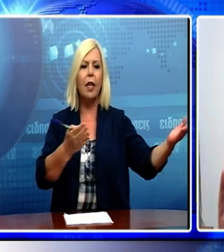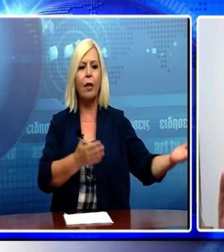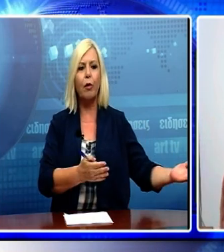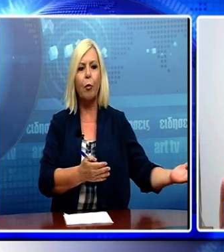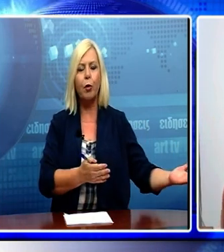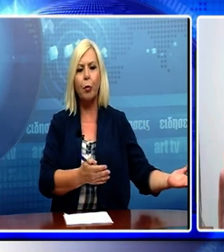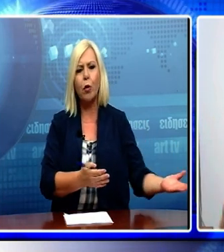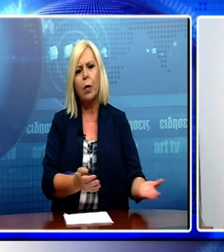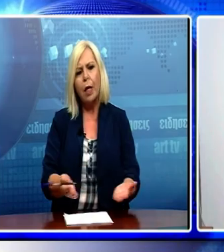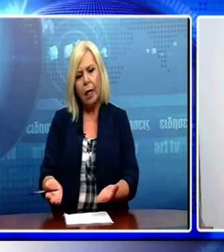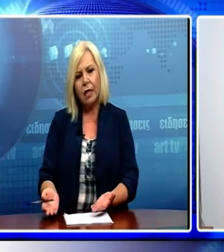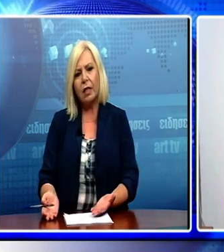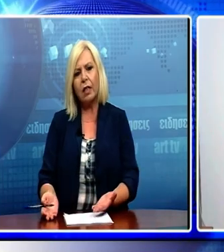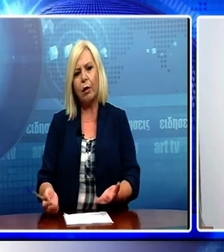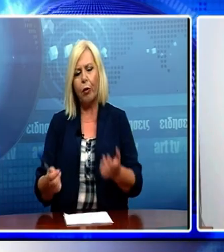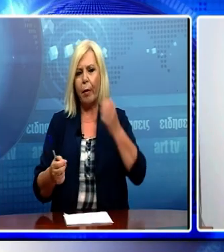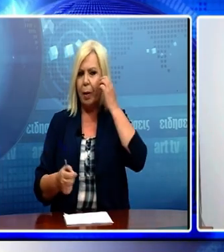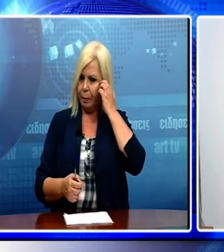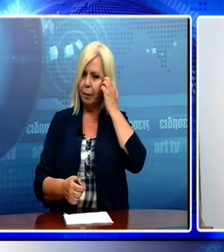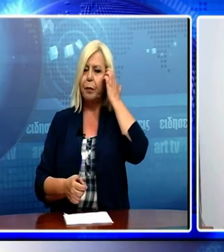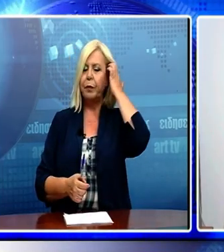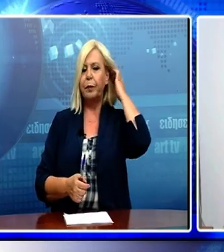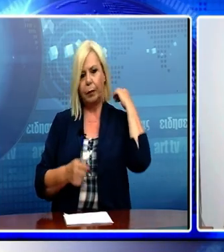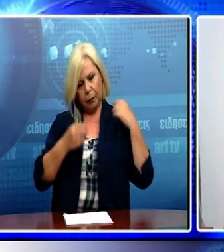όταν είχε έρθει εδώ ο Πρωθυπουργός, είχε συζητηθεί το θέμα.